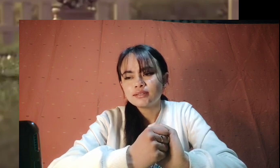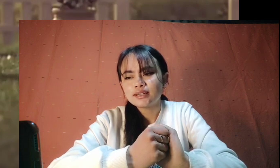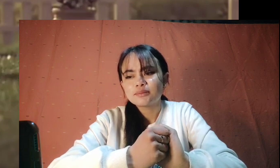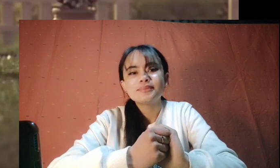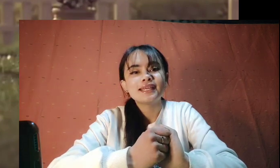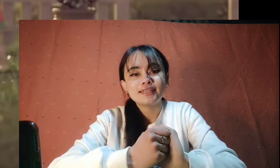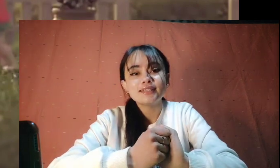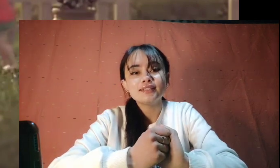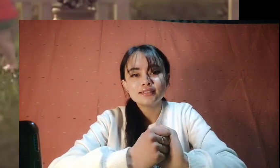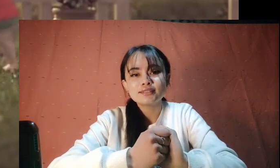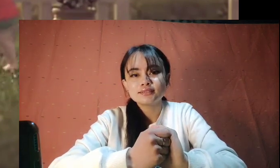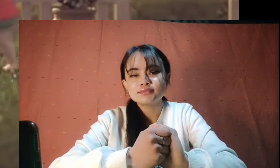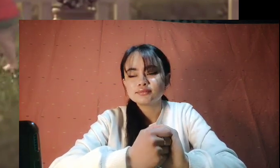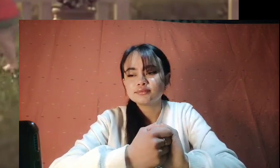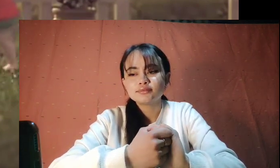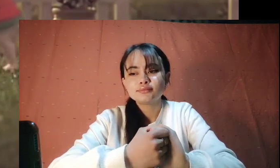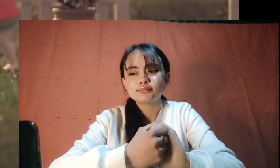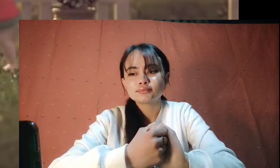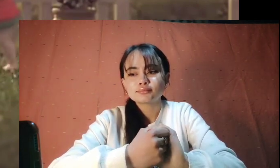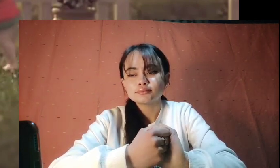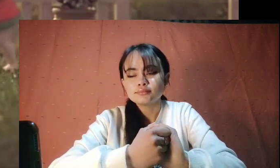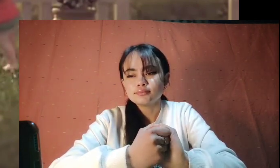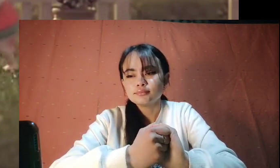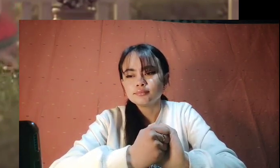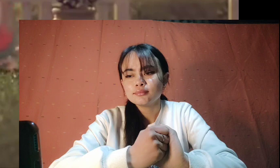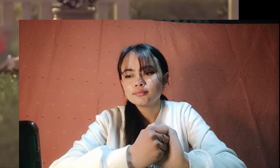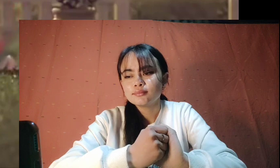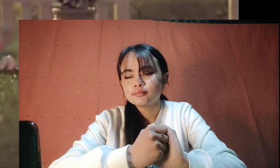okay they are playing.